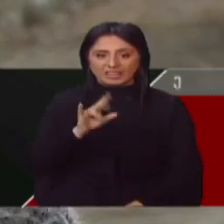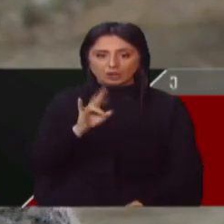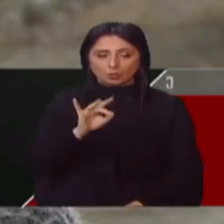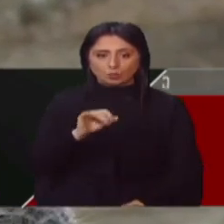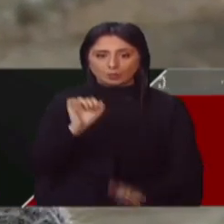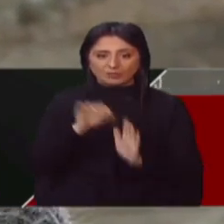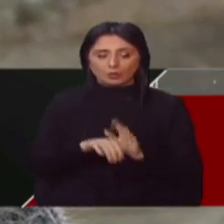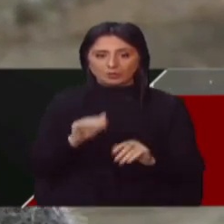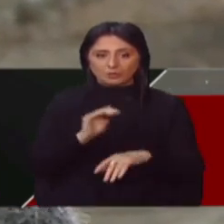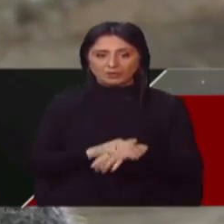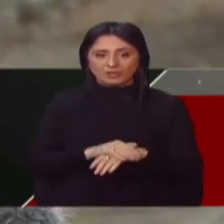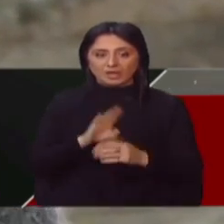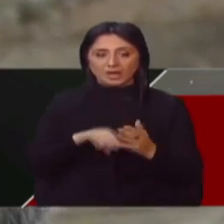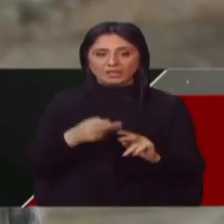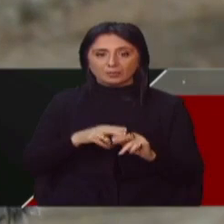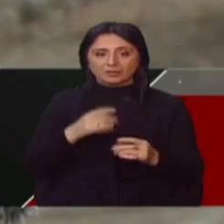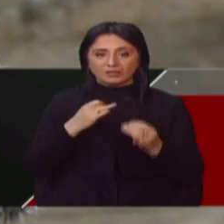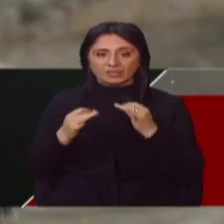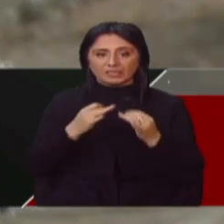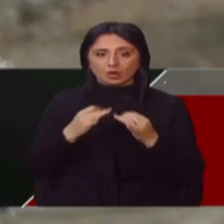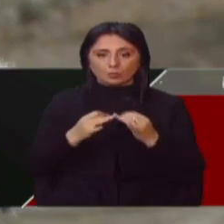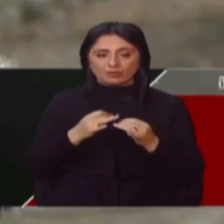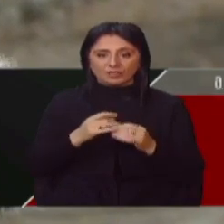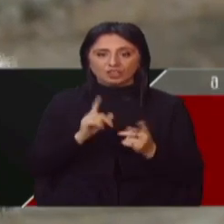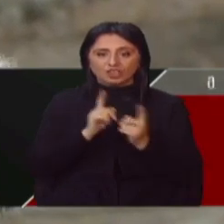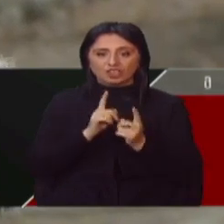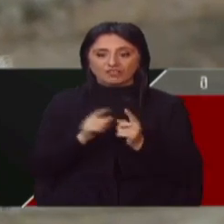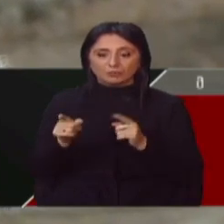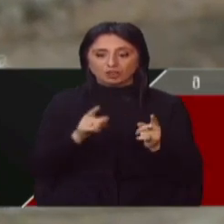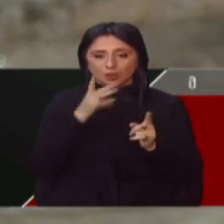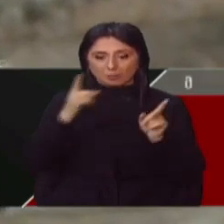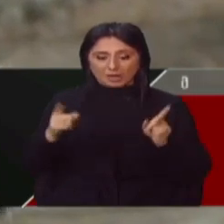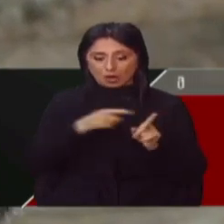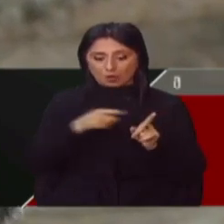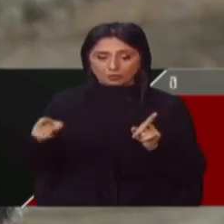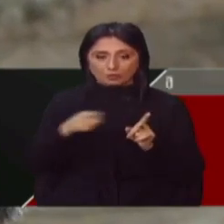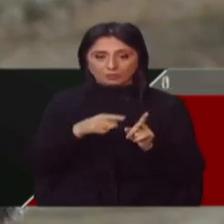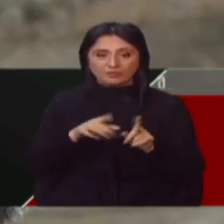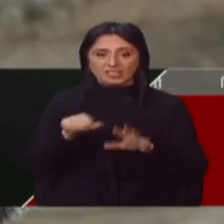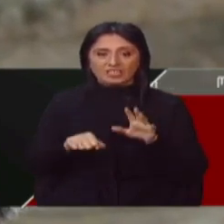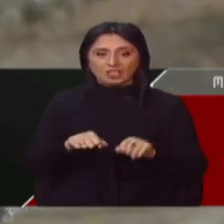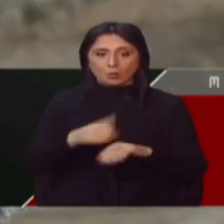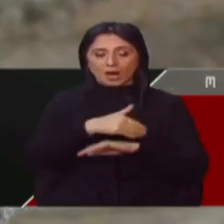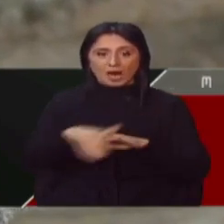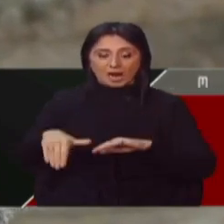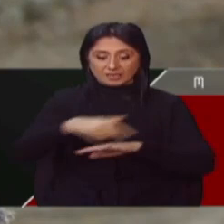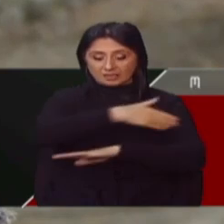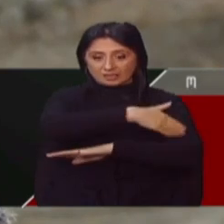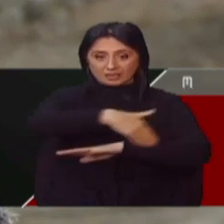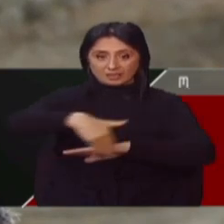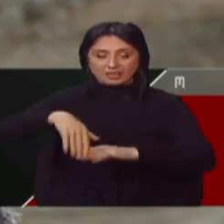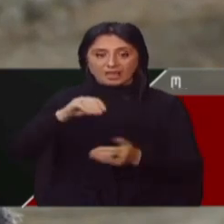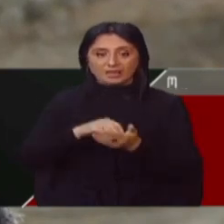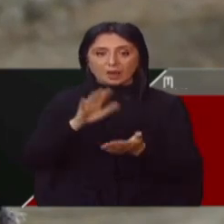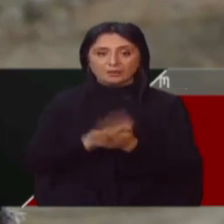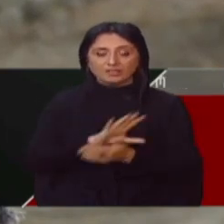fakti. Garda amisa visaubret shekhvedreb shoris periodshi saokupatsio khazis gasvliv